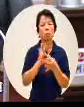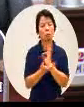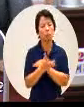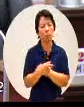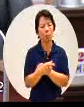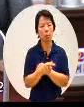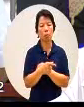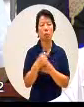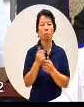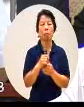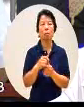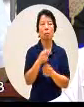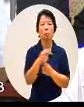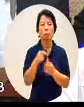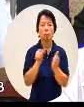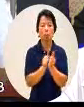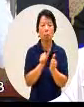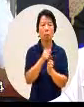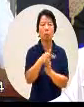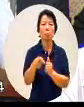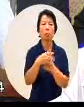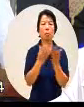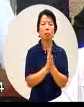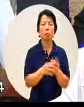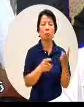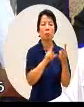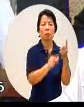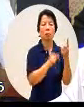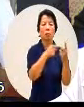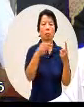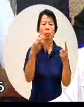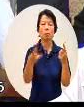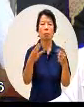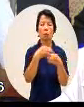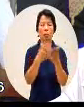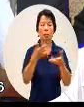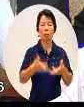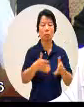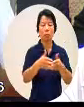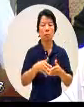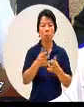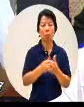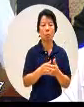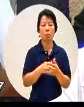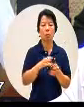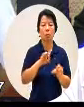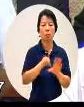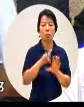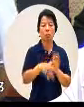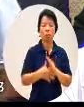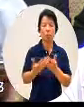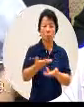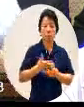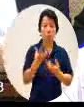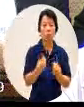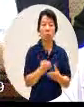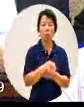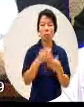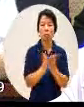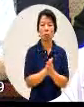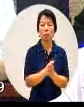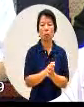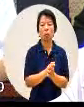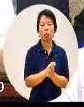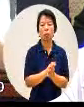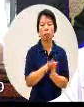不是小偉你剛才提到一到三類我們沒有重要稅收的收入那都是零零星